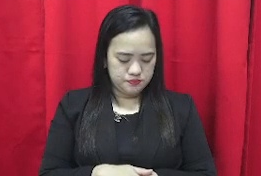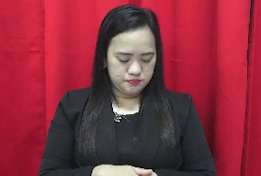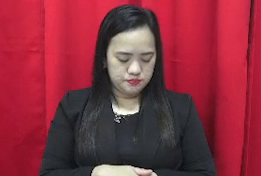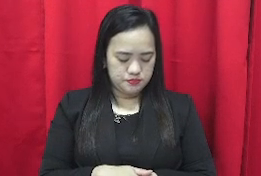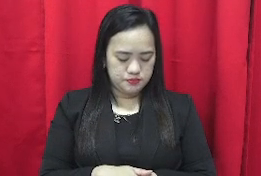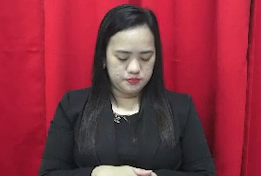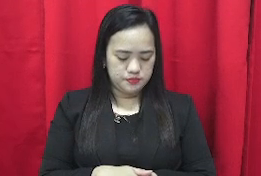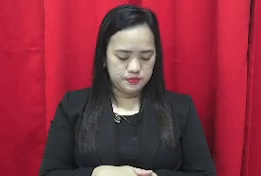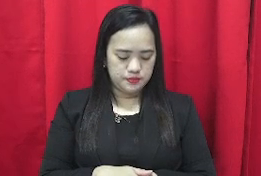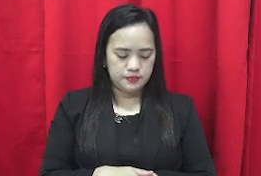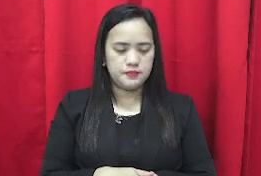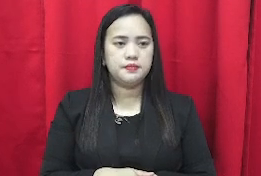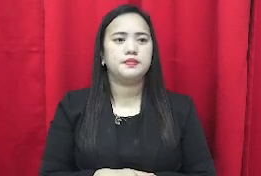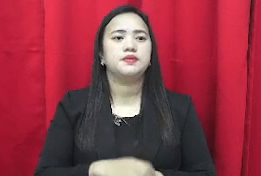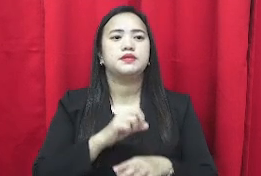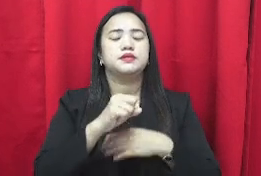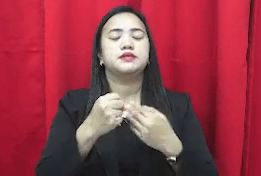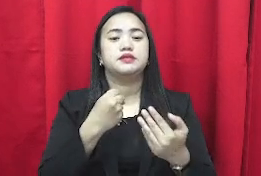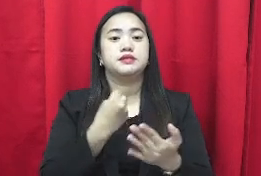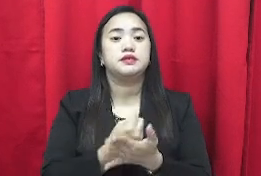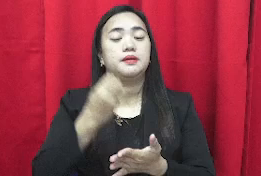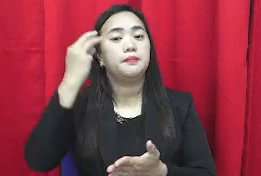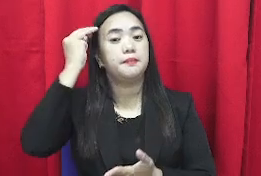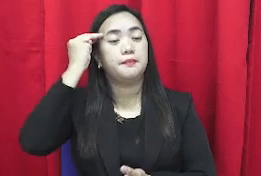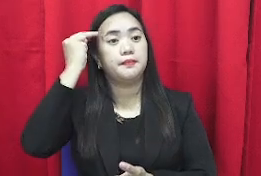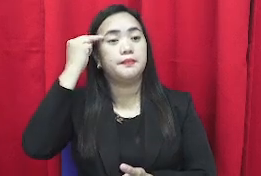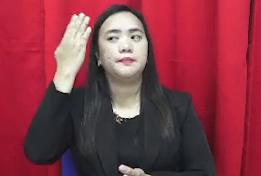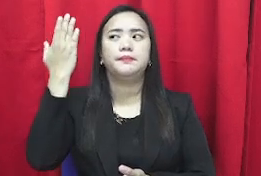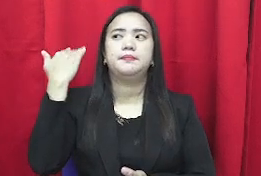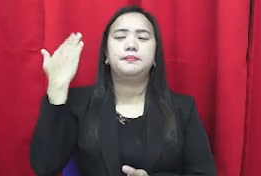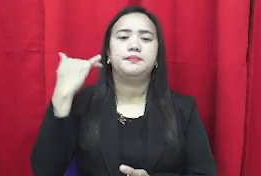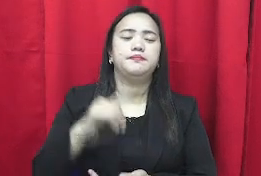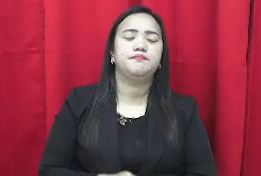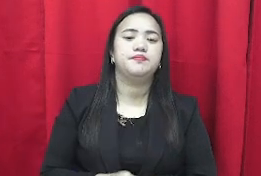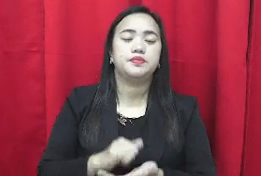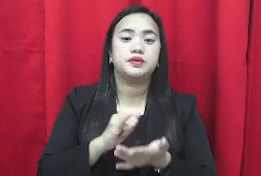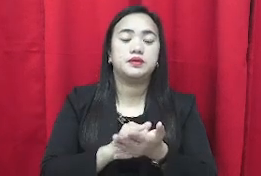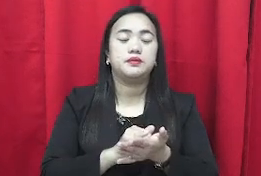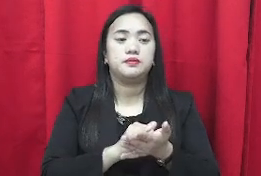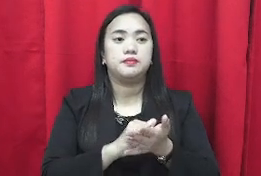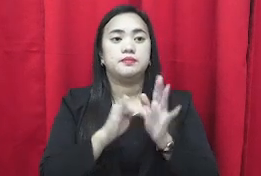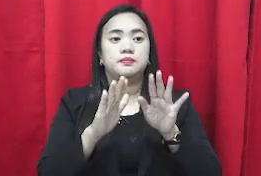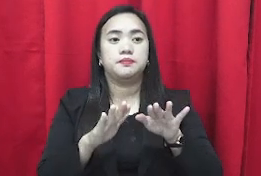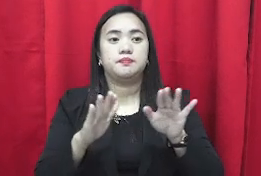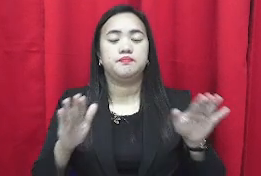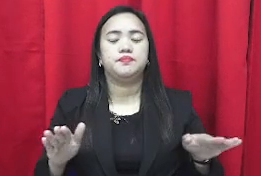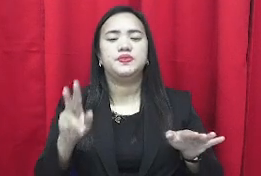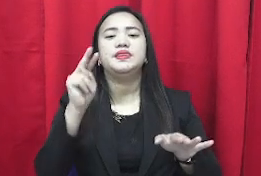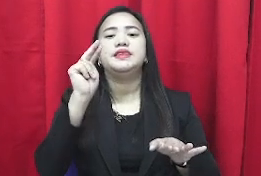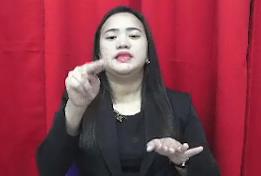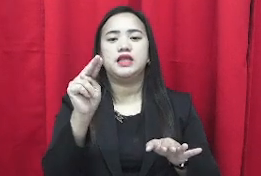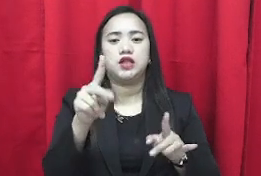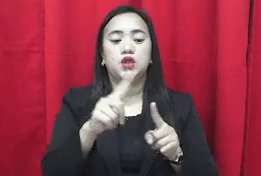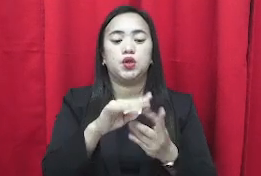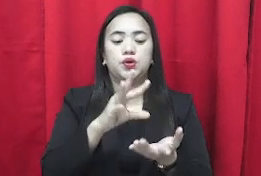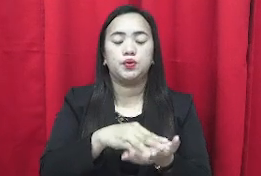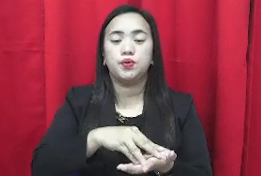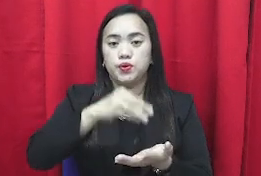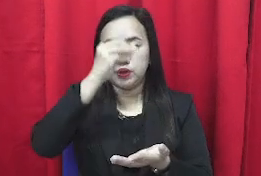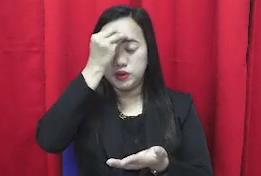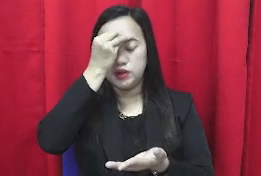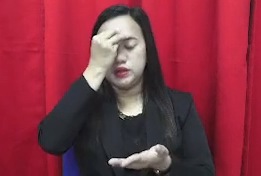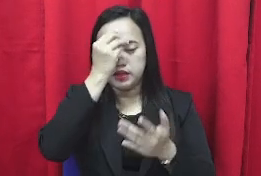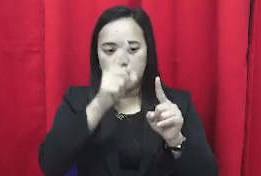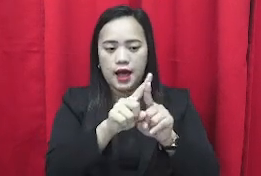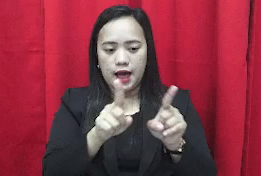naka naka-set na yung isip ko noon pa man na ang aking mga anak ay dapat lamang matuto M at bilang isang